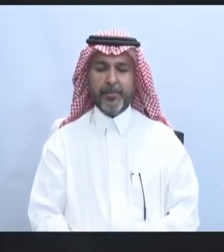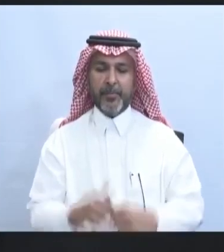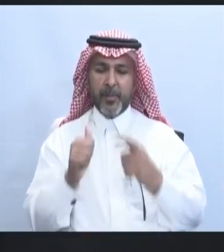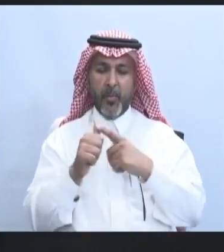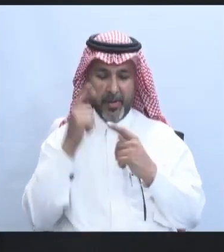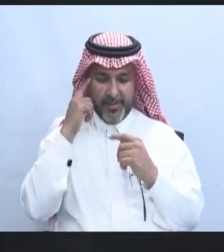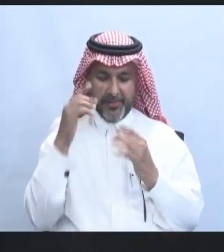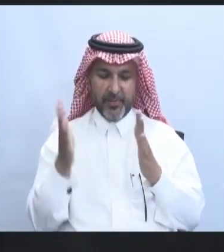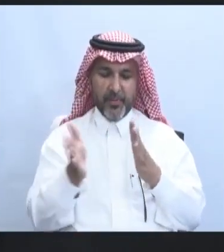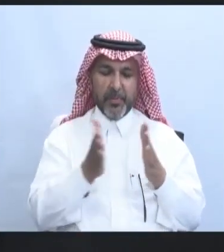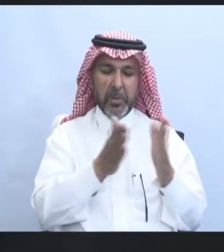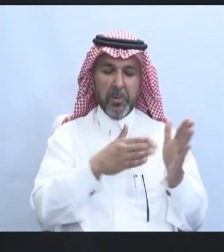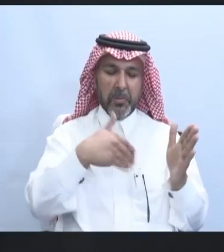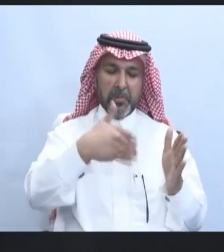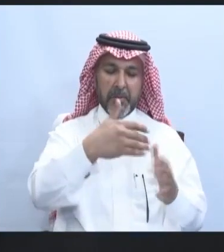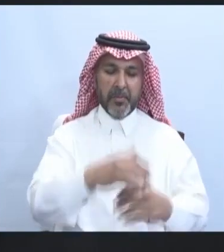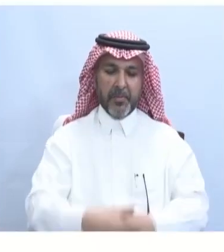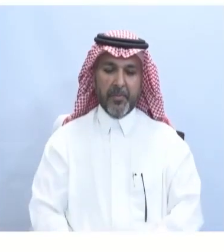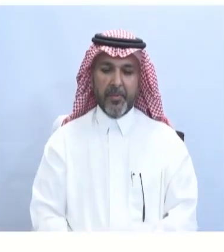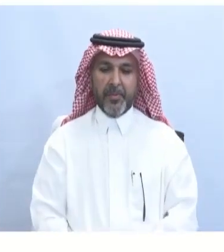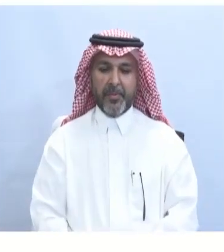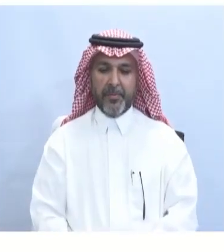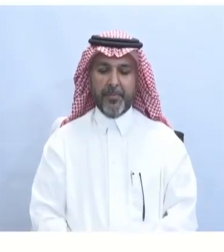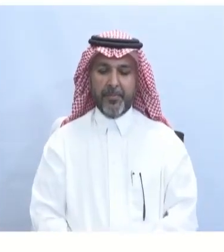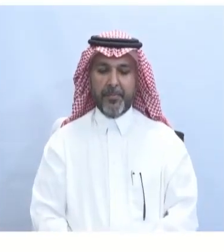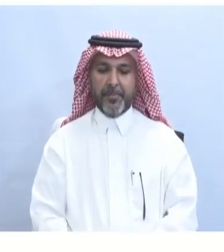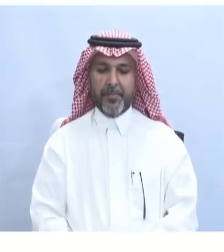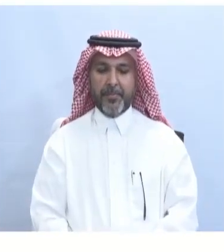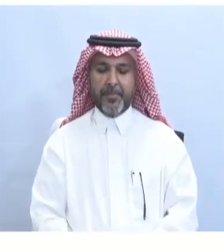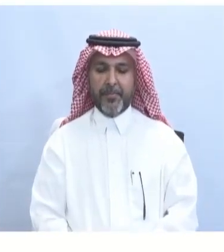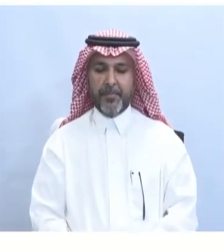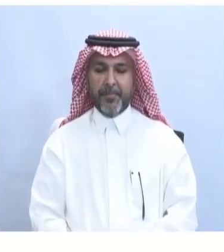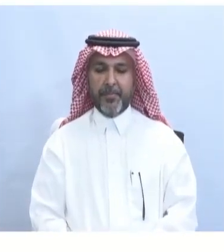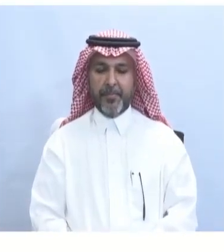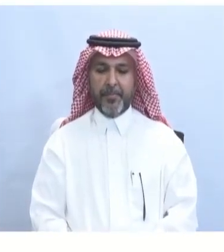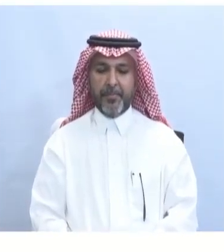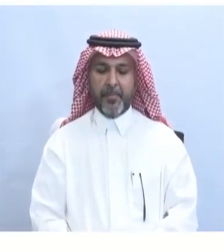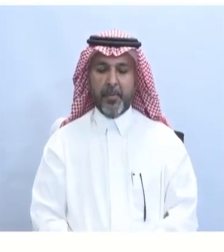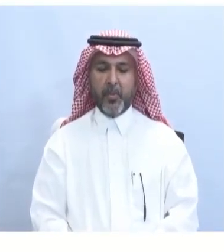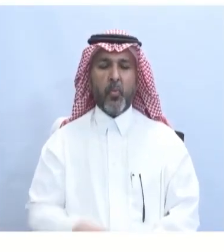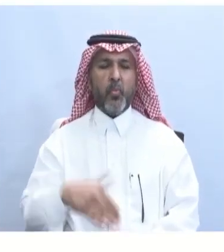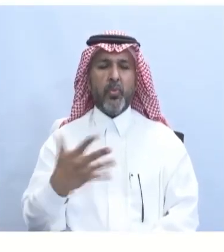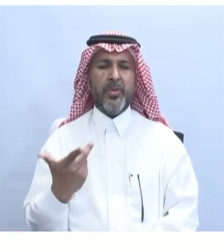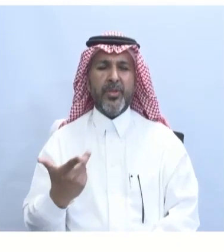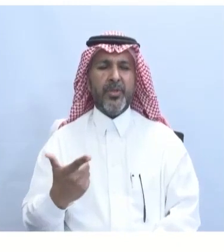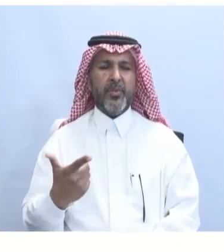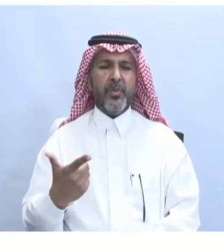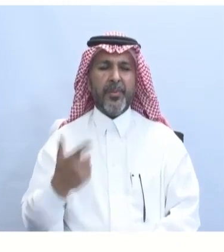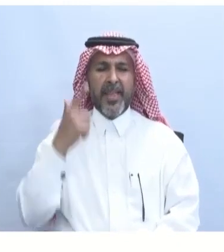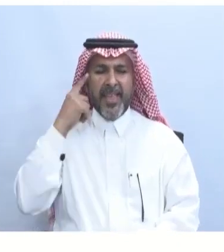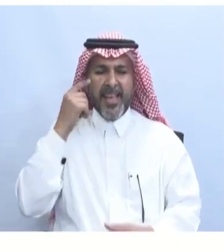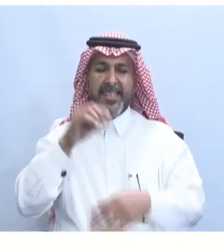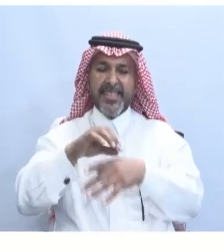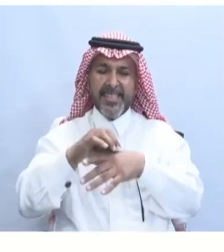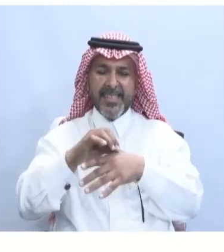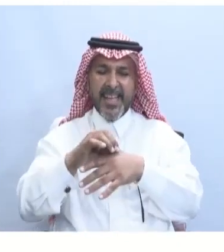الدوله الامويه والدوله العباسيه وهي تتصف بانها رائعين حضاره